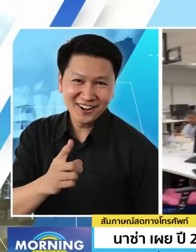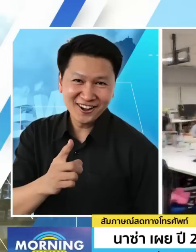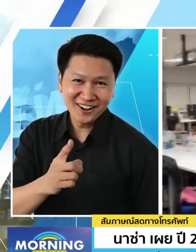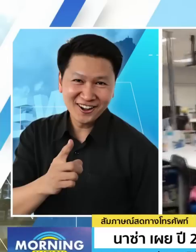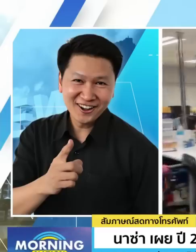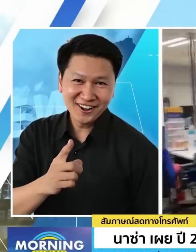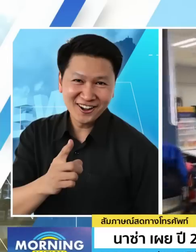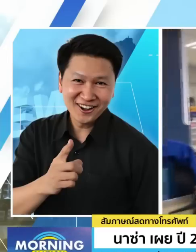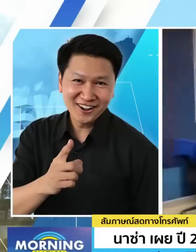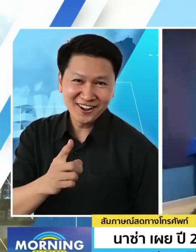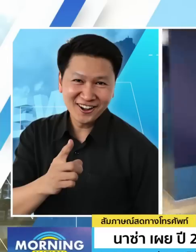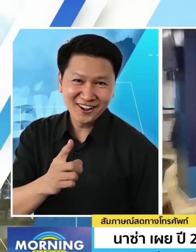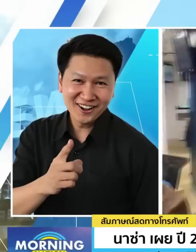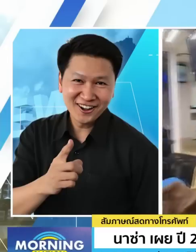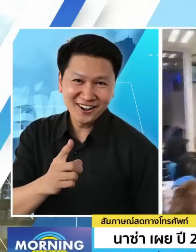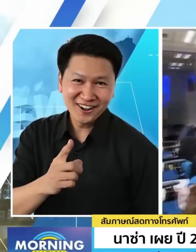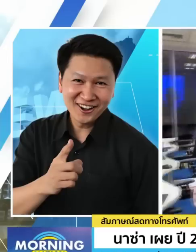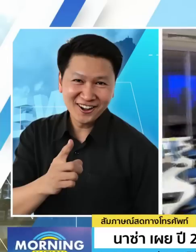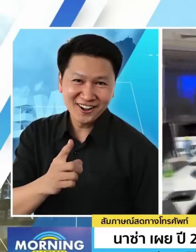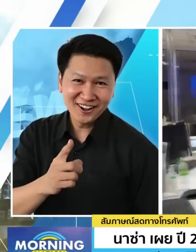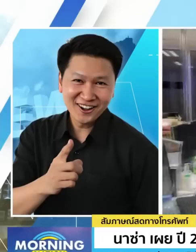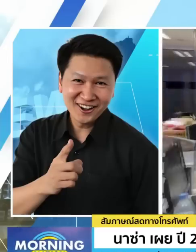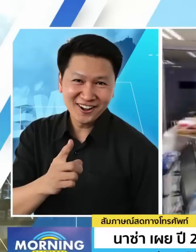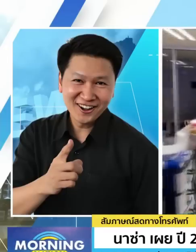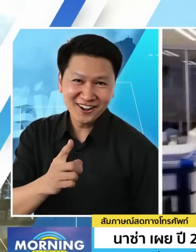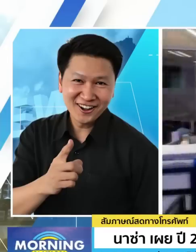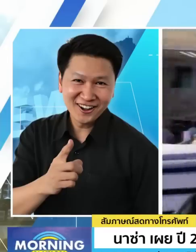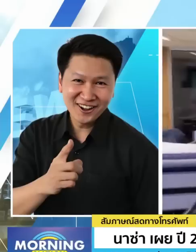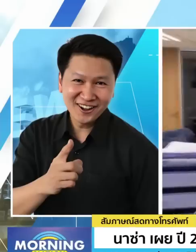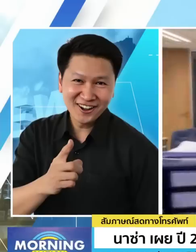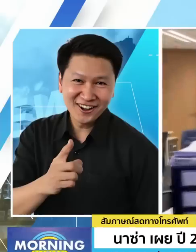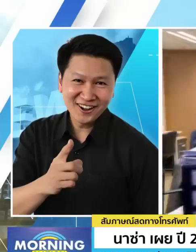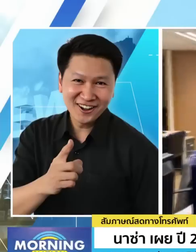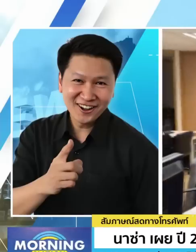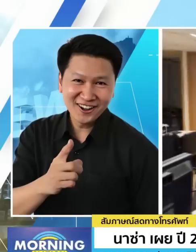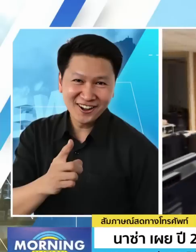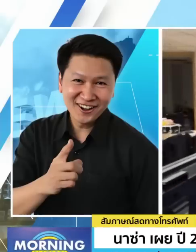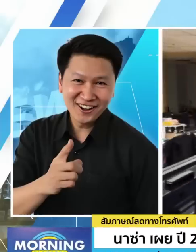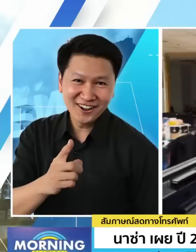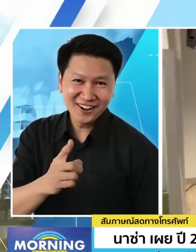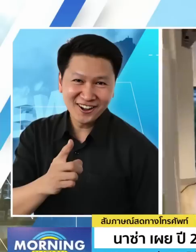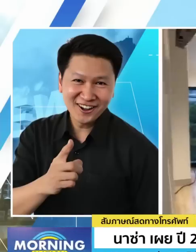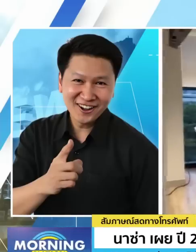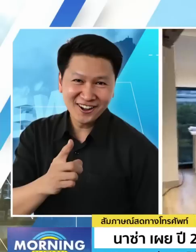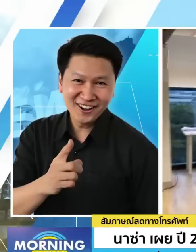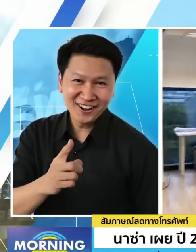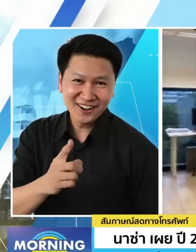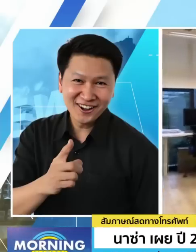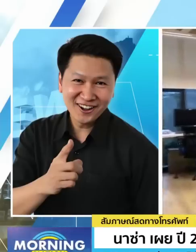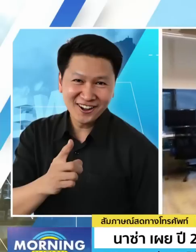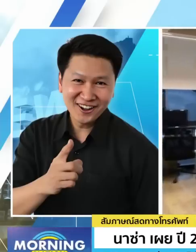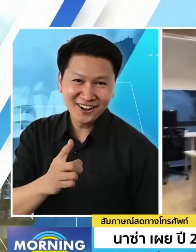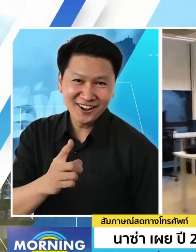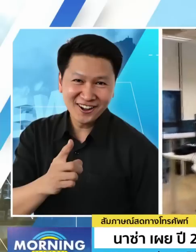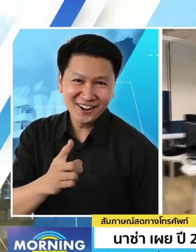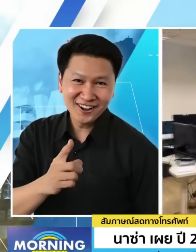ครับเกิดขึ้นบนดวงอาทิตย์แค่ไหนมันเหมือนคอยตามพายุครับเหมือนคอยตามเฮอริเคนนะว่าตอนนี้มันมีการก่อตัวของเรื่องของเปลวสุริยะขึ้นม